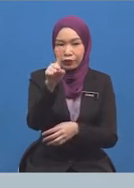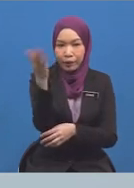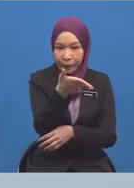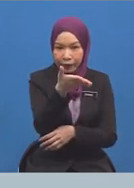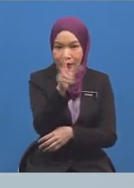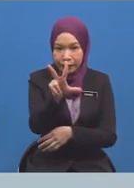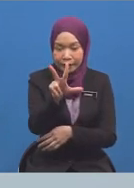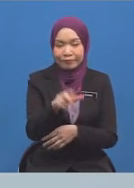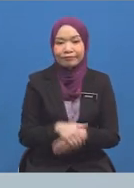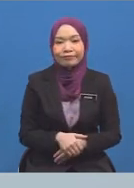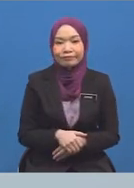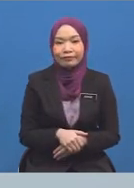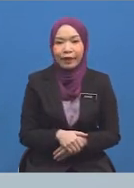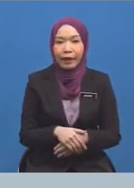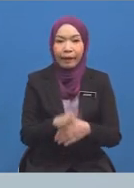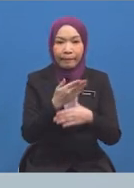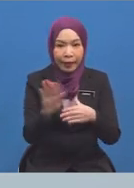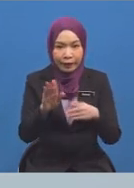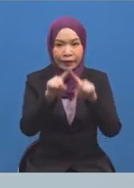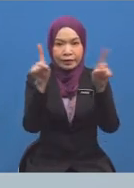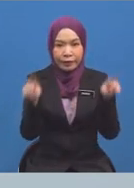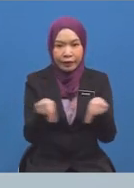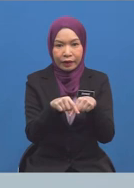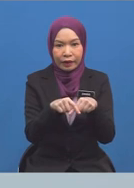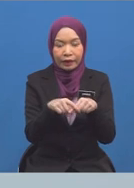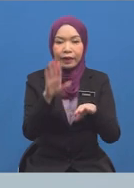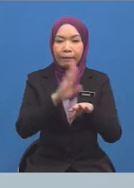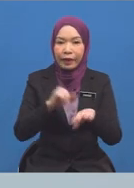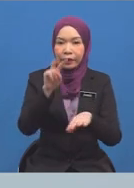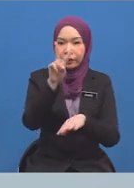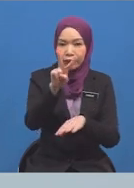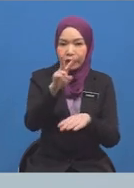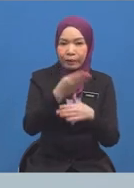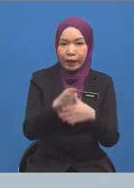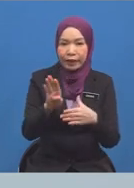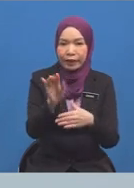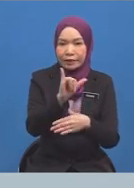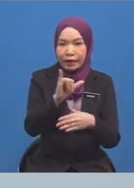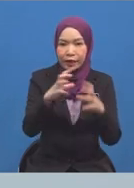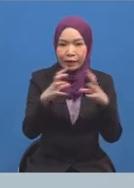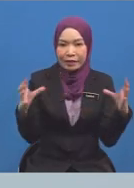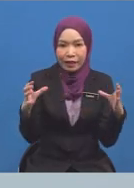membahagikan segiempat ini kepada dua bahagian sama besar